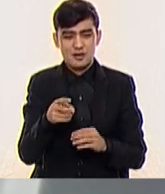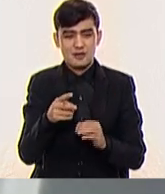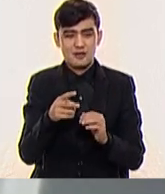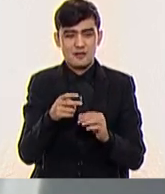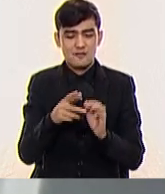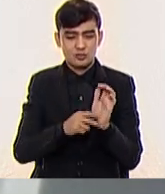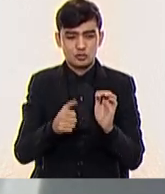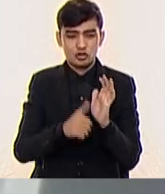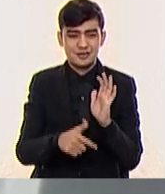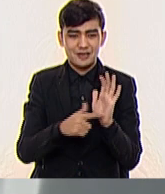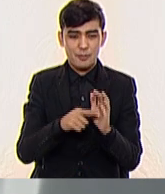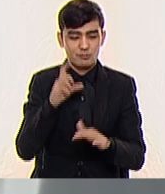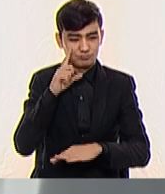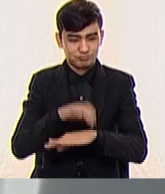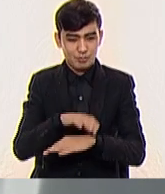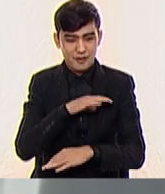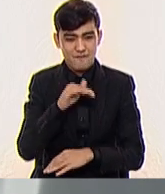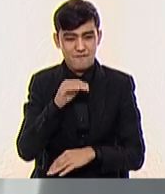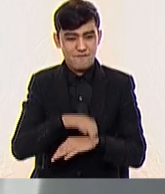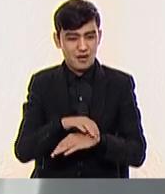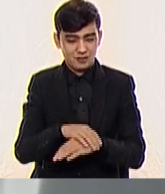жағдай тіркеліп еді, ал